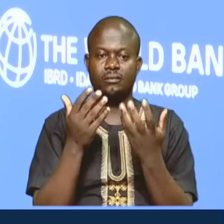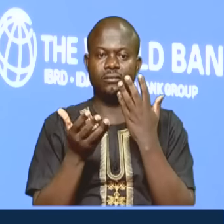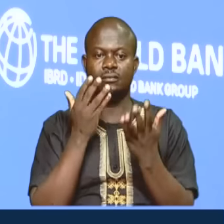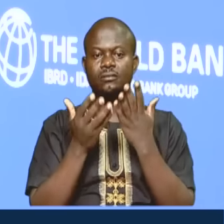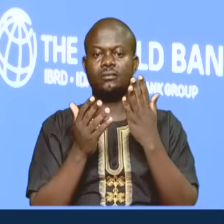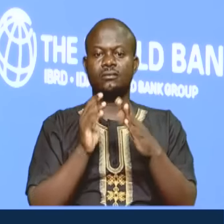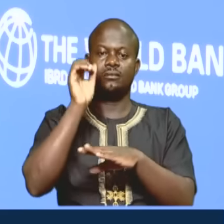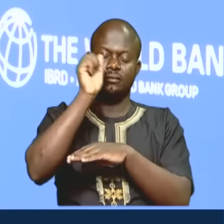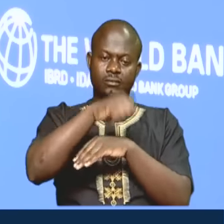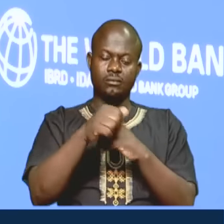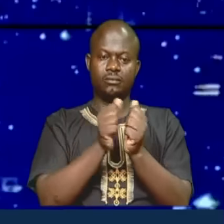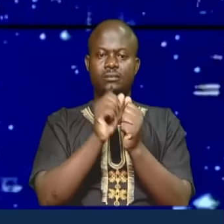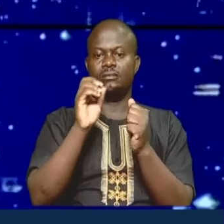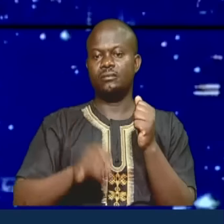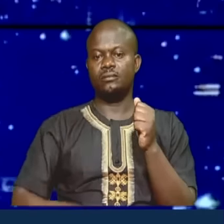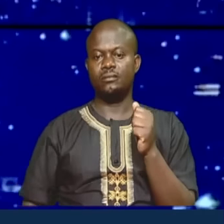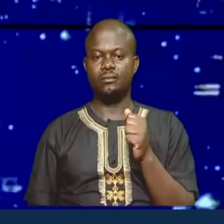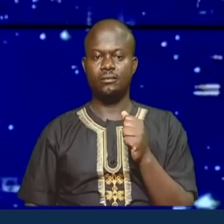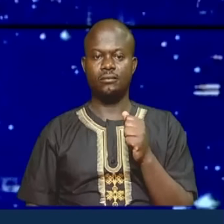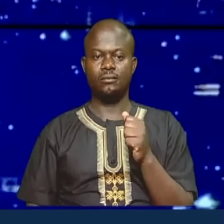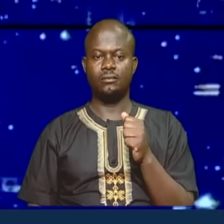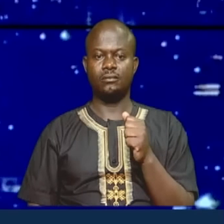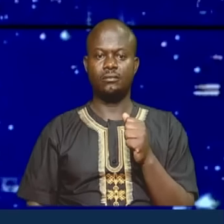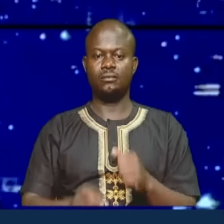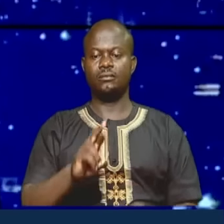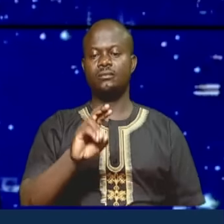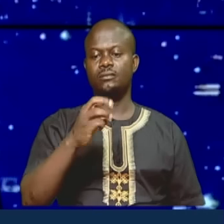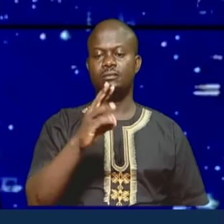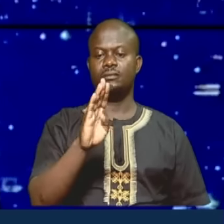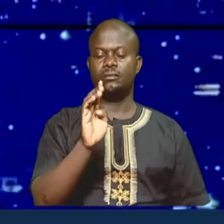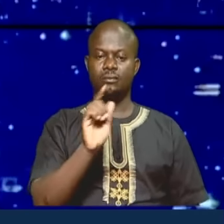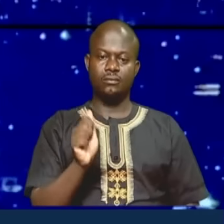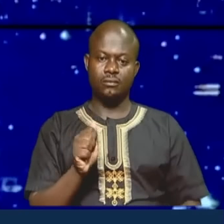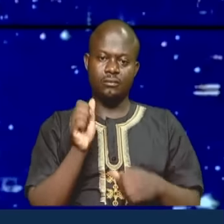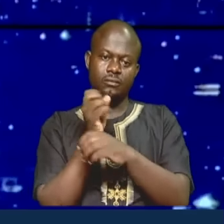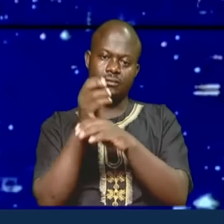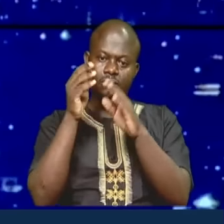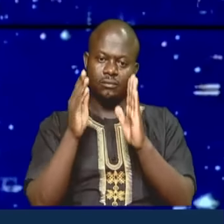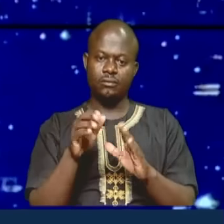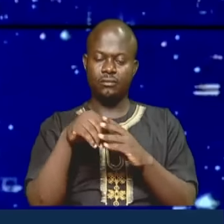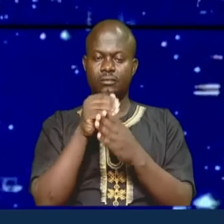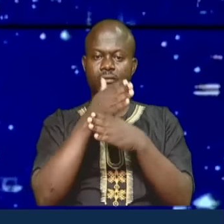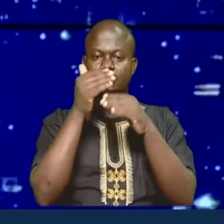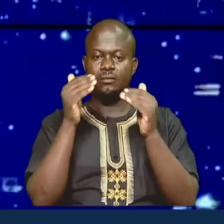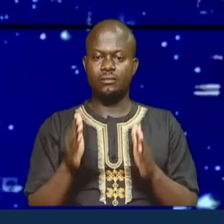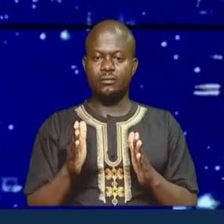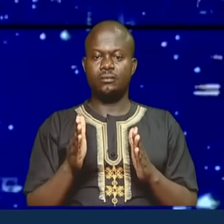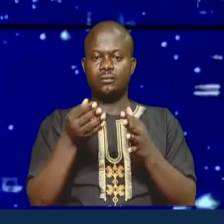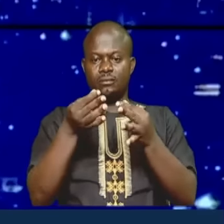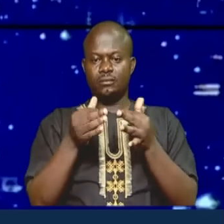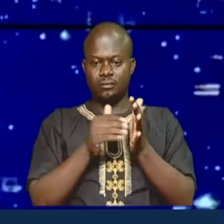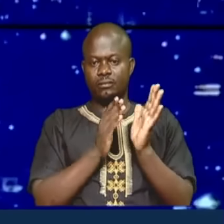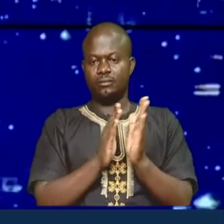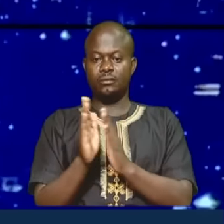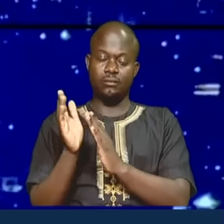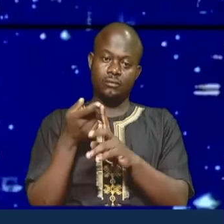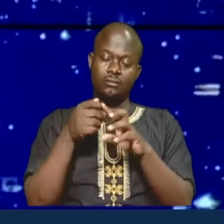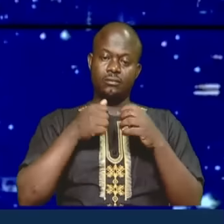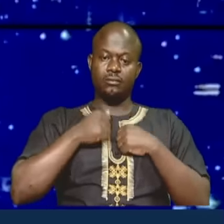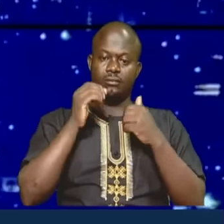iruta 10%. Wabize Manega Leonard akaba ari umujyanama muri Ministeri y'Imari n'Igenamigambi. Tuvuye mu